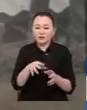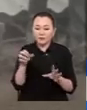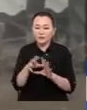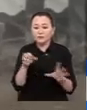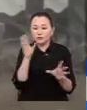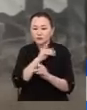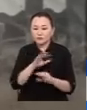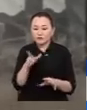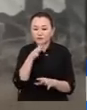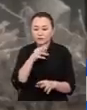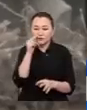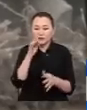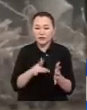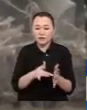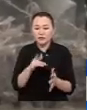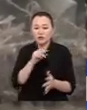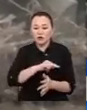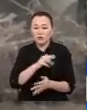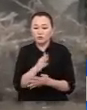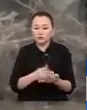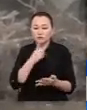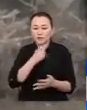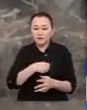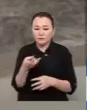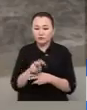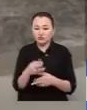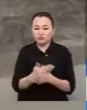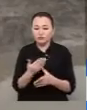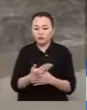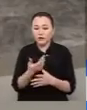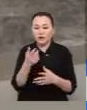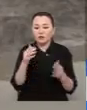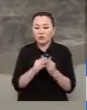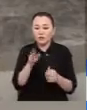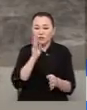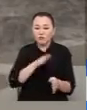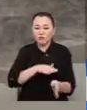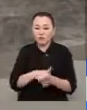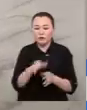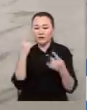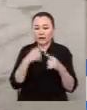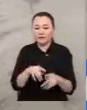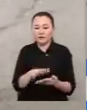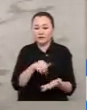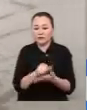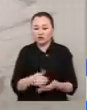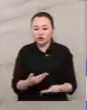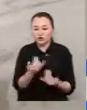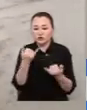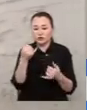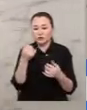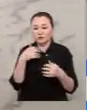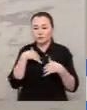жатыр. Оларға Шымкент қаласының қызметкерлері мен сарбаздары көмекке келген. Ал үйлері су астында қалып, дүние мүлкі бүлінген тұрғындар қазір жыларман